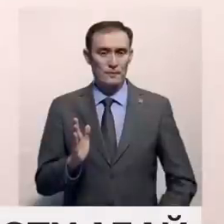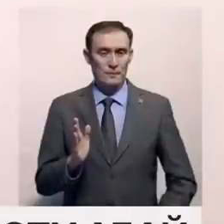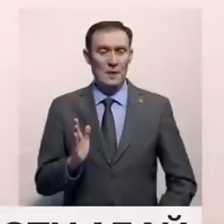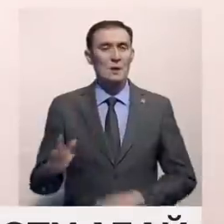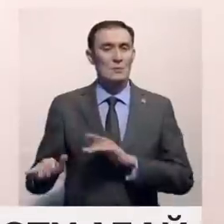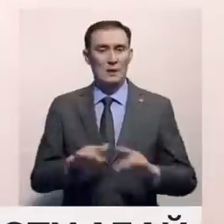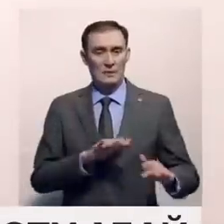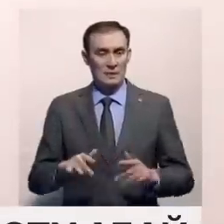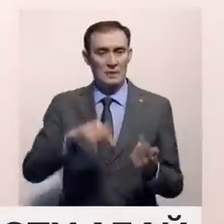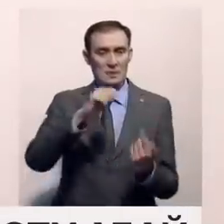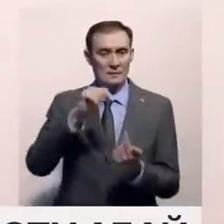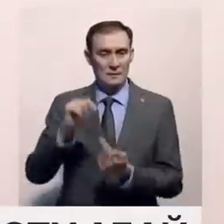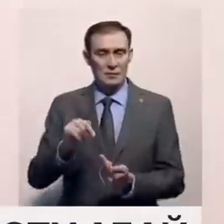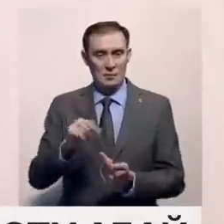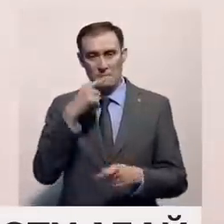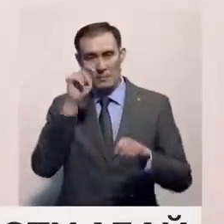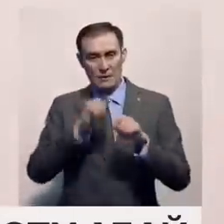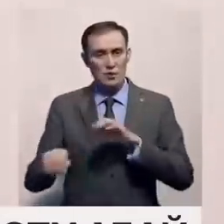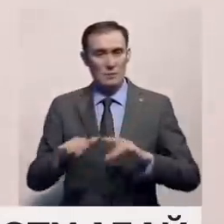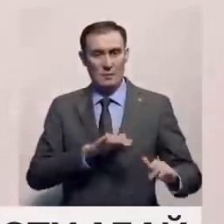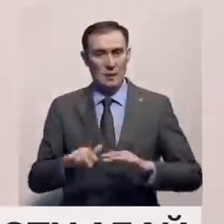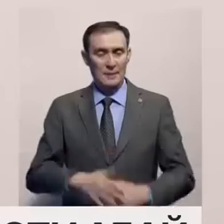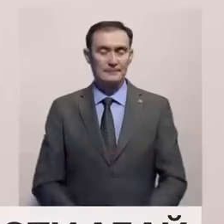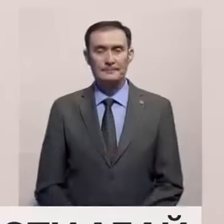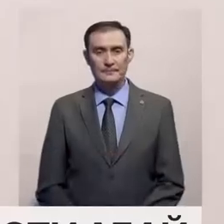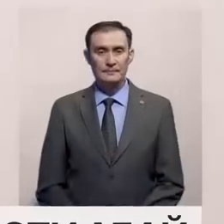проведены соответствующие проверочными мероприятия